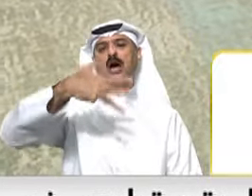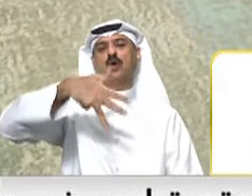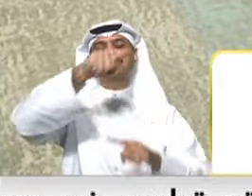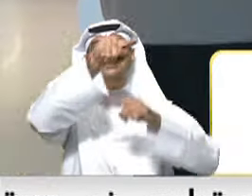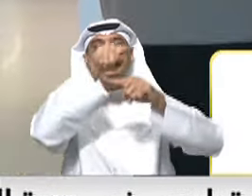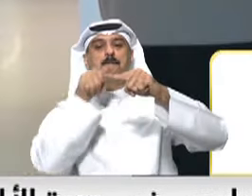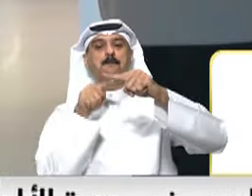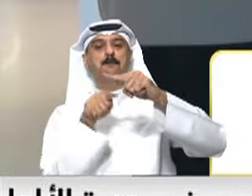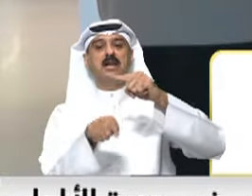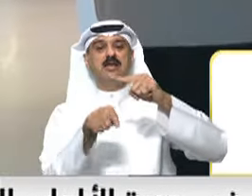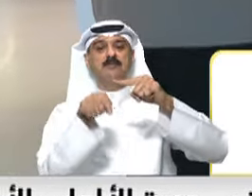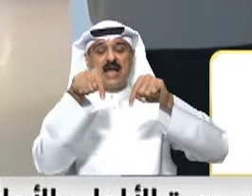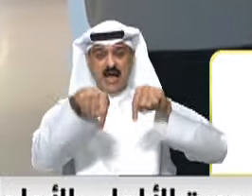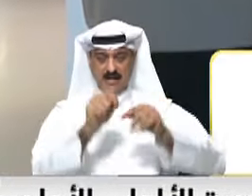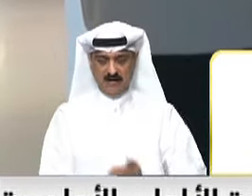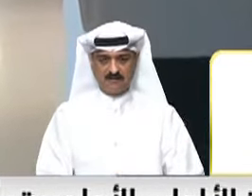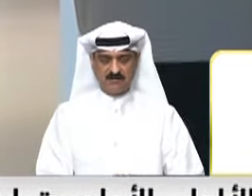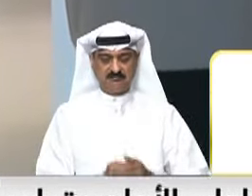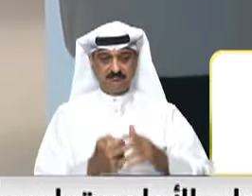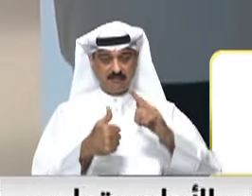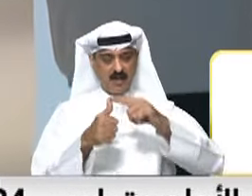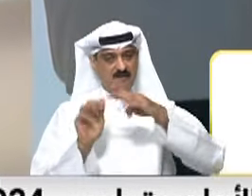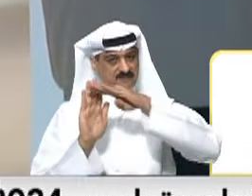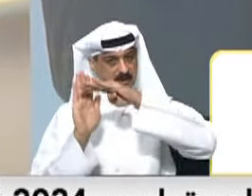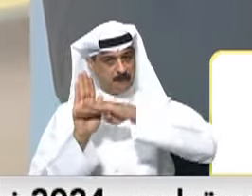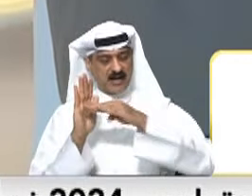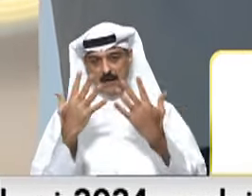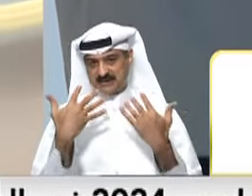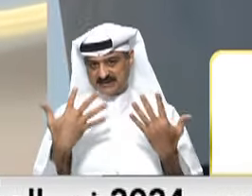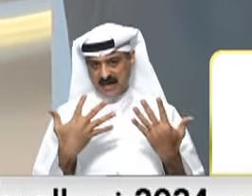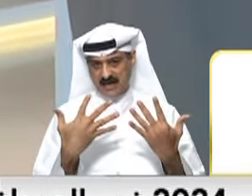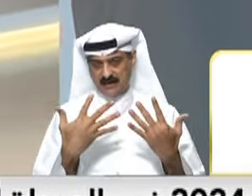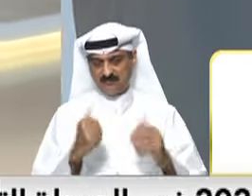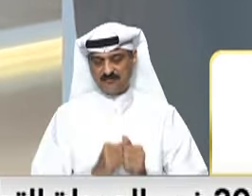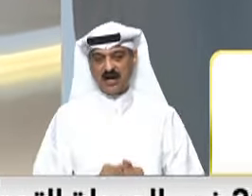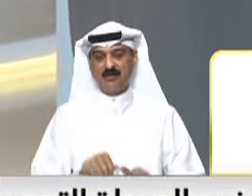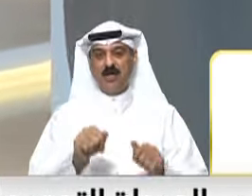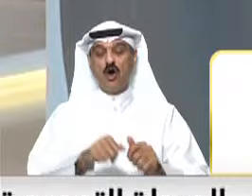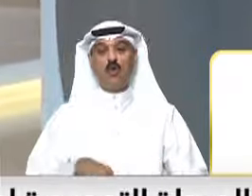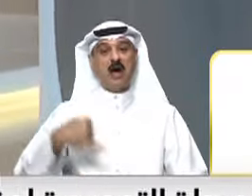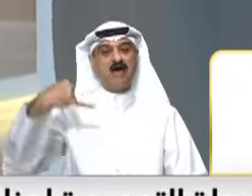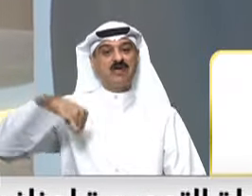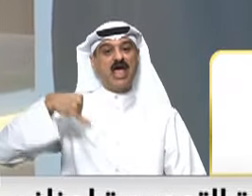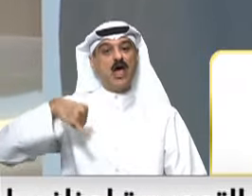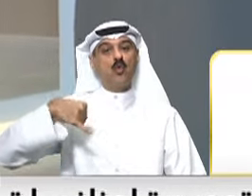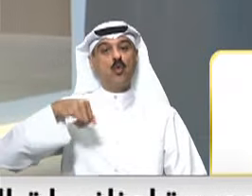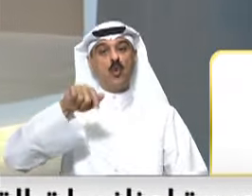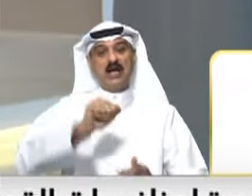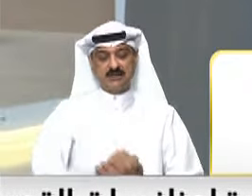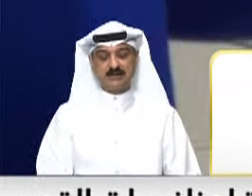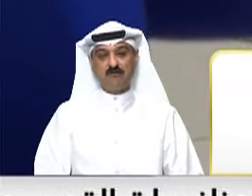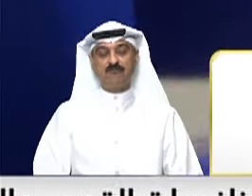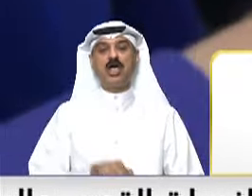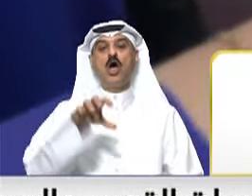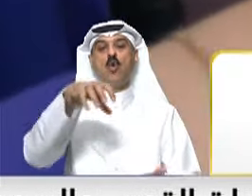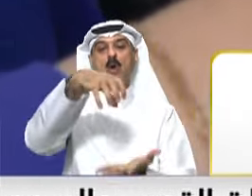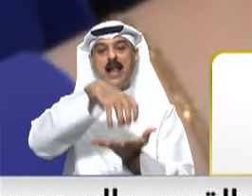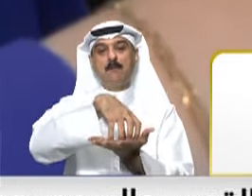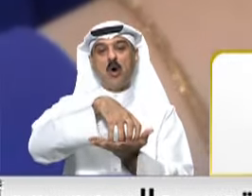خلال قنواتها سواء عبر تطبيق سهل الحكومي وخدمة الشات بوت والموقع الإلكتروني بلغت